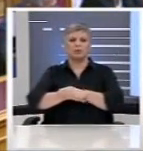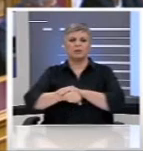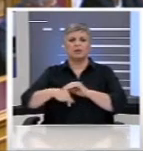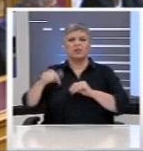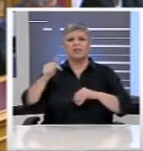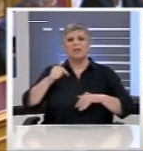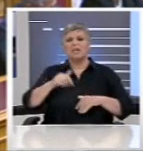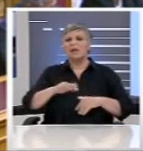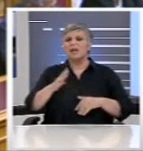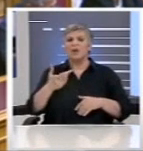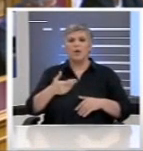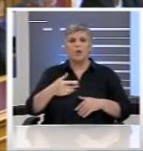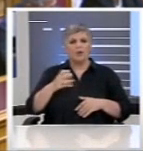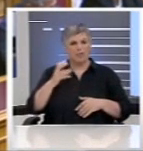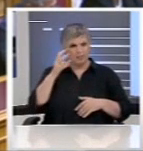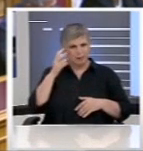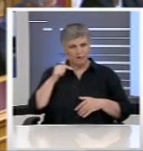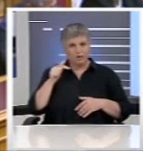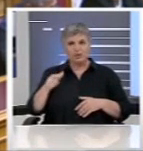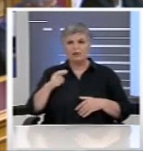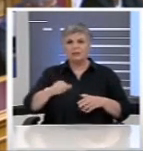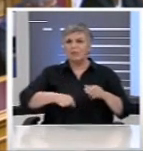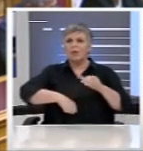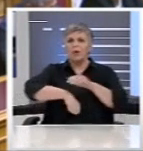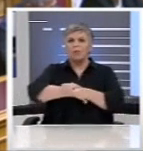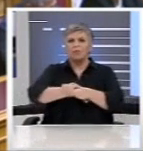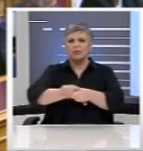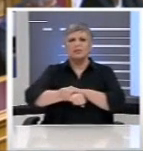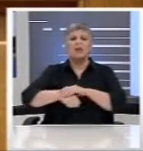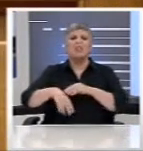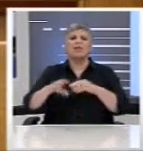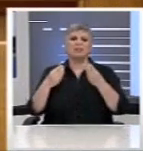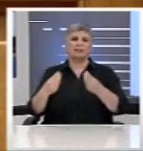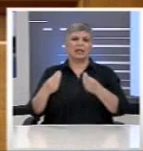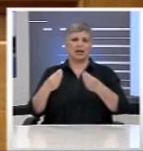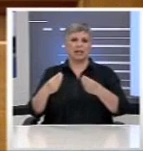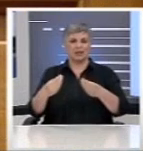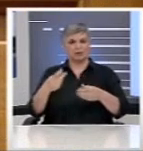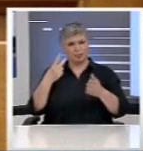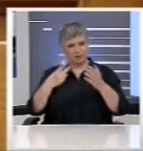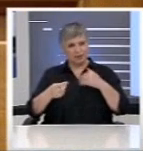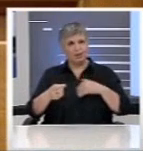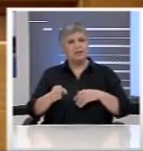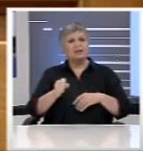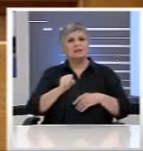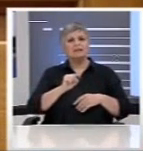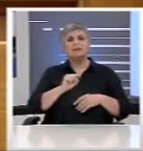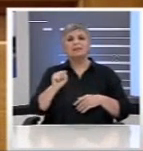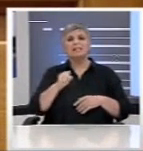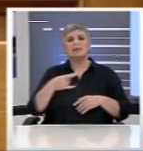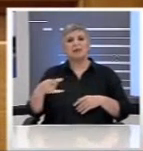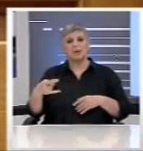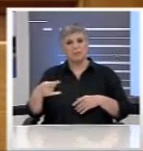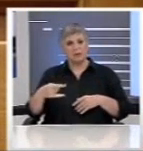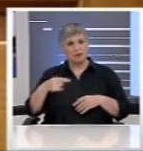προβλέψεις. Είχατε προβλέψει ότι θα πάρει το πρωταθλητριόν η Paris Saint-Germain και σας είχα απαντήσει με μια